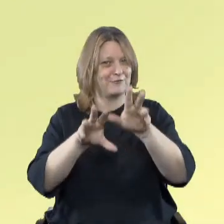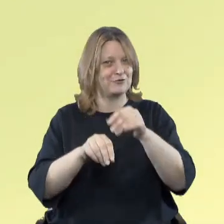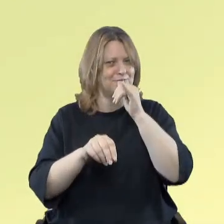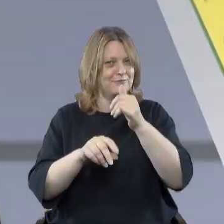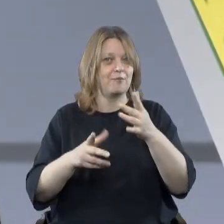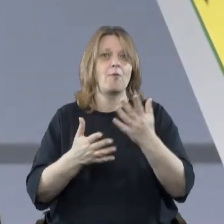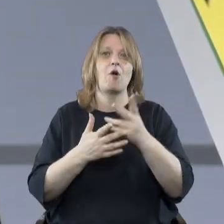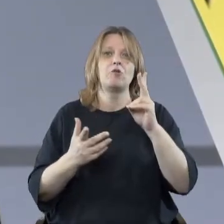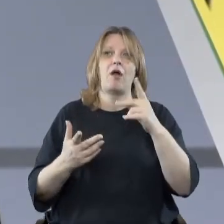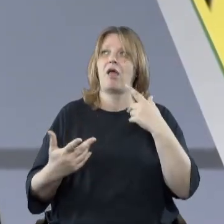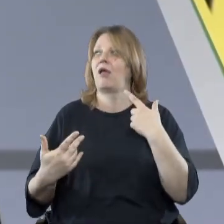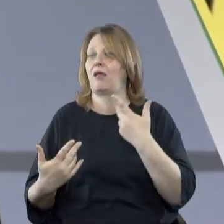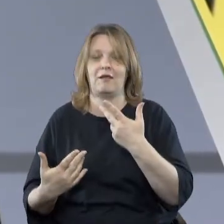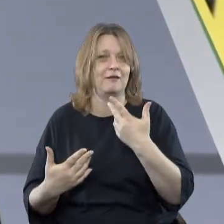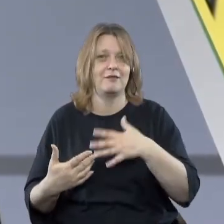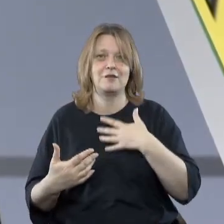na przykład się zagapić.